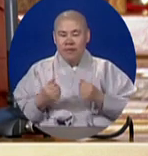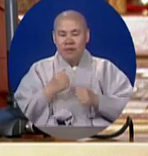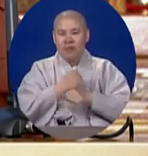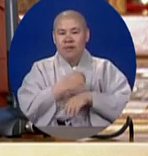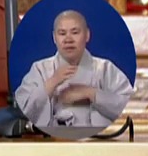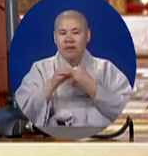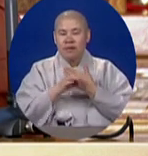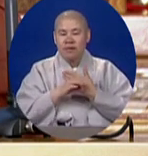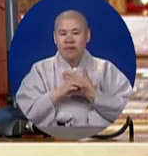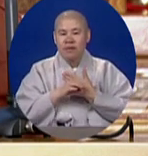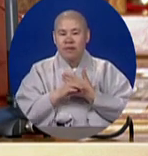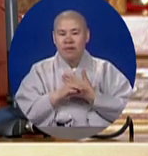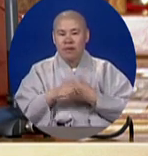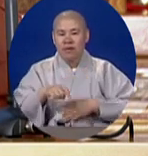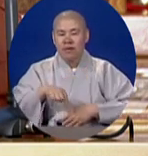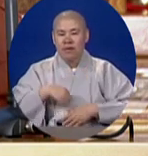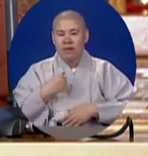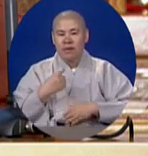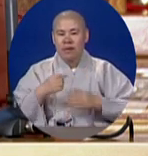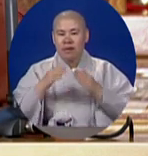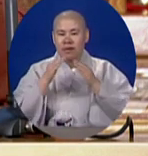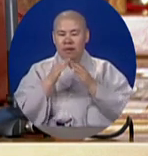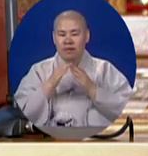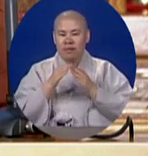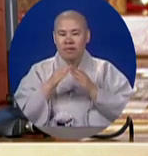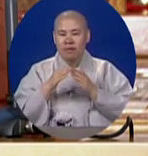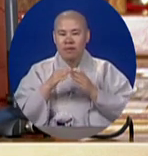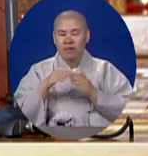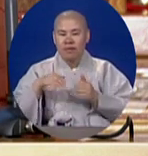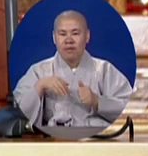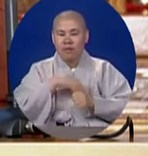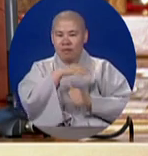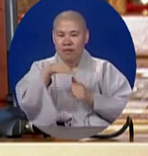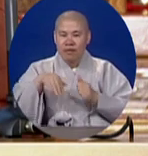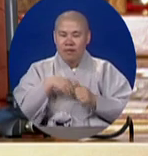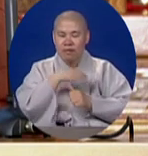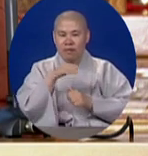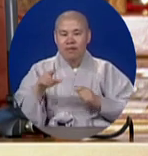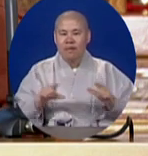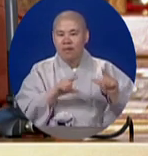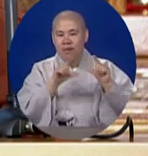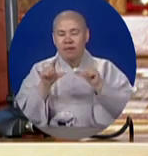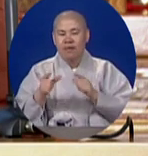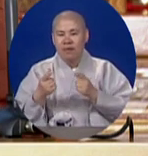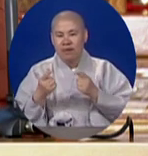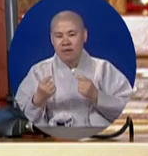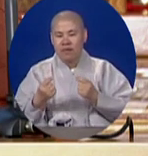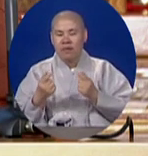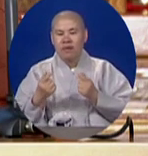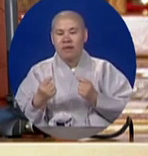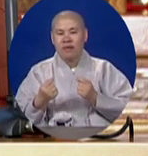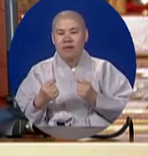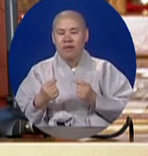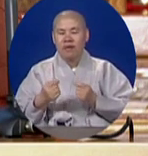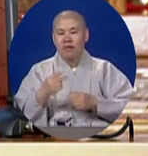말하면 자기 집에서 나그네 생활하는 거예요. 그게 중생입니다.